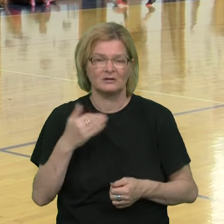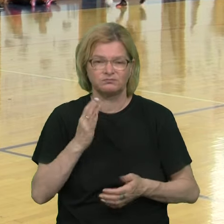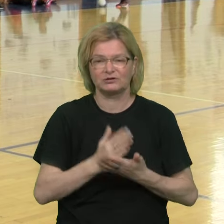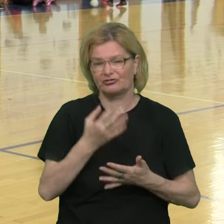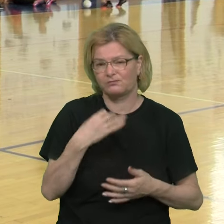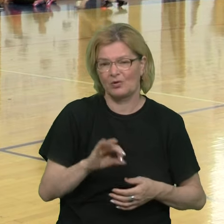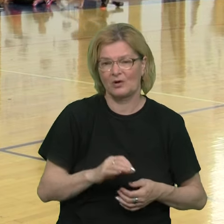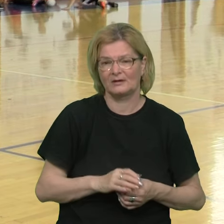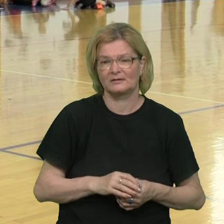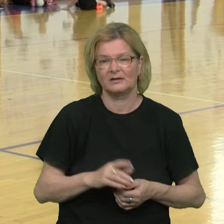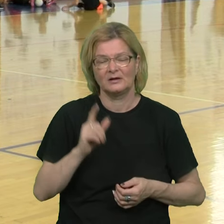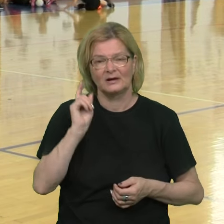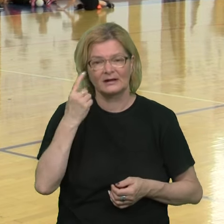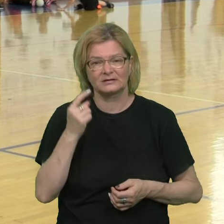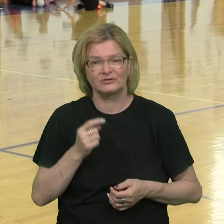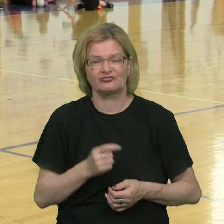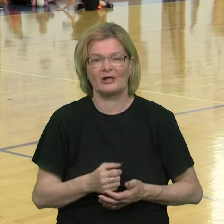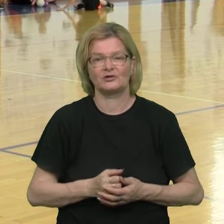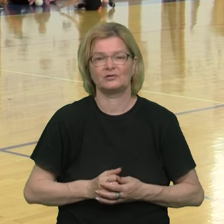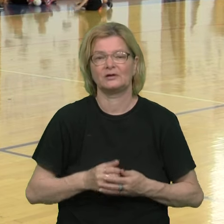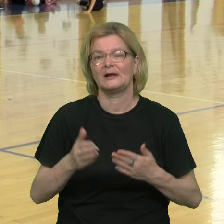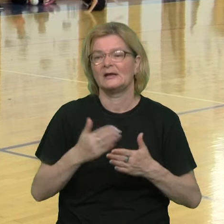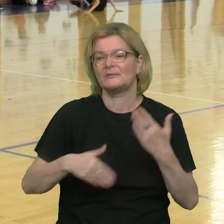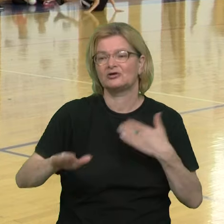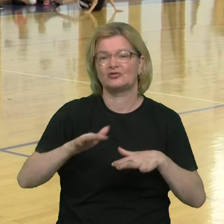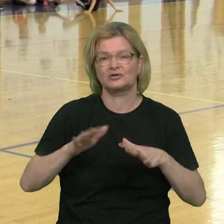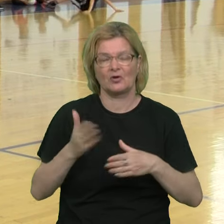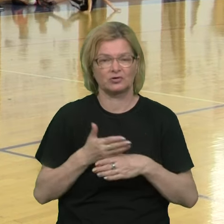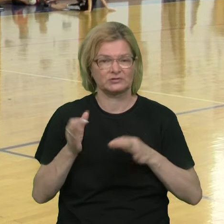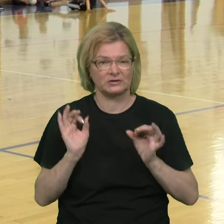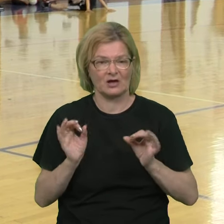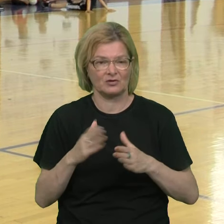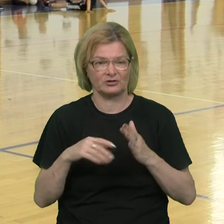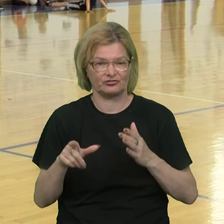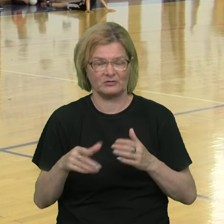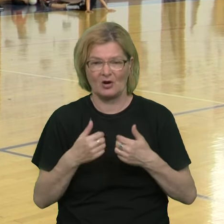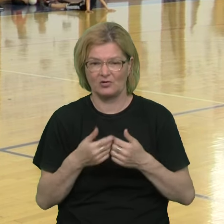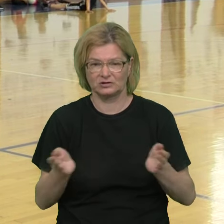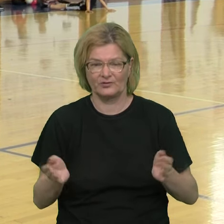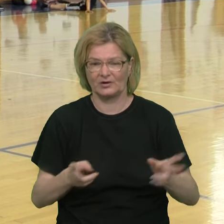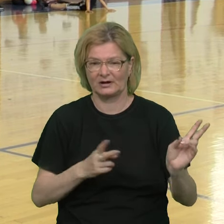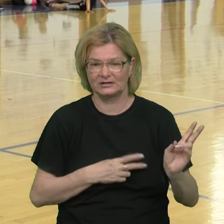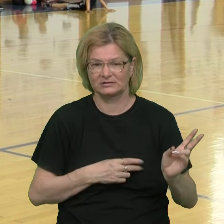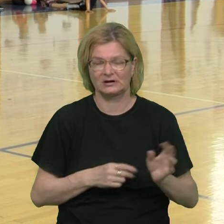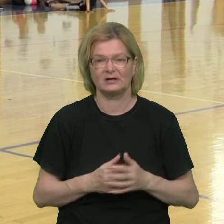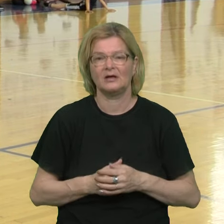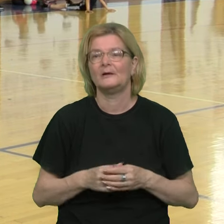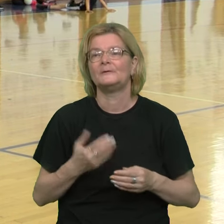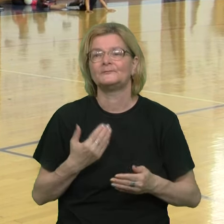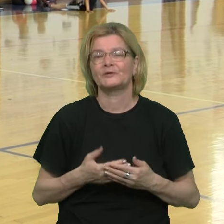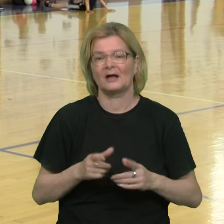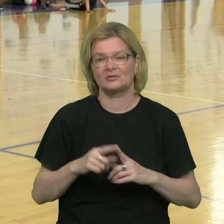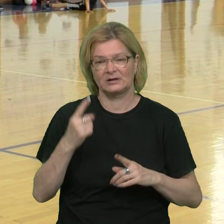ćemo, bit će bolje. Razmišljaju, međuljudski odnosi su jako među njima otvoreni,